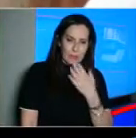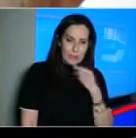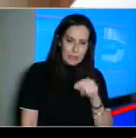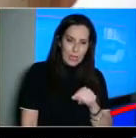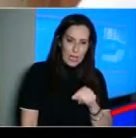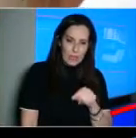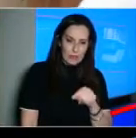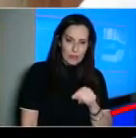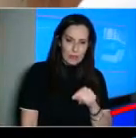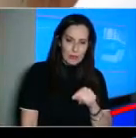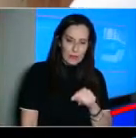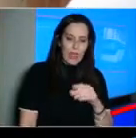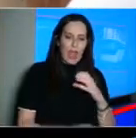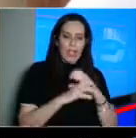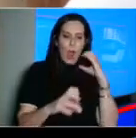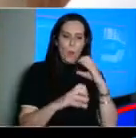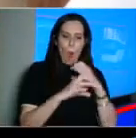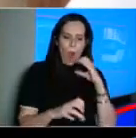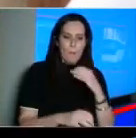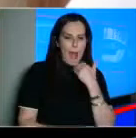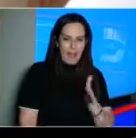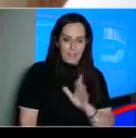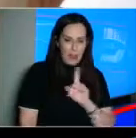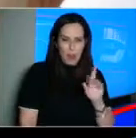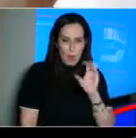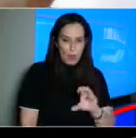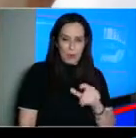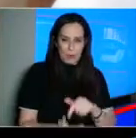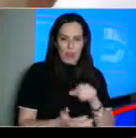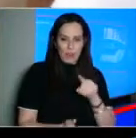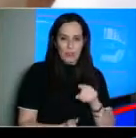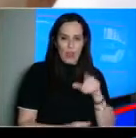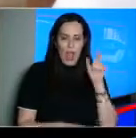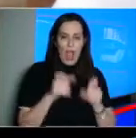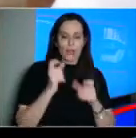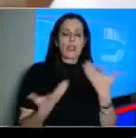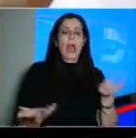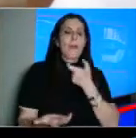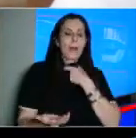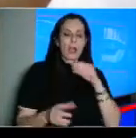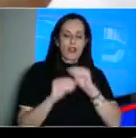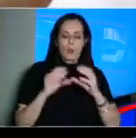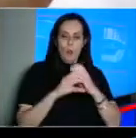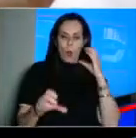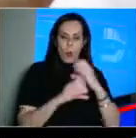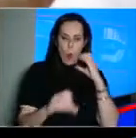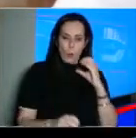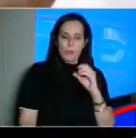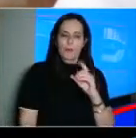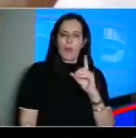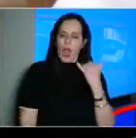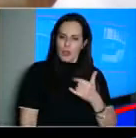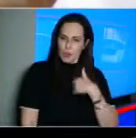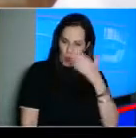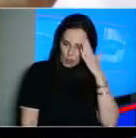שבישראל התחבורה הציבורית די מאפנה ולא משקיעים בה, בגלל שזה קהל שבוי מי שמשתמש בה, זה מעט מאוד אנשים. עכשיו,